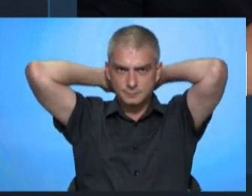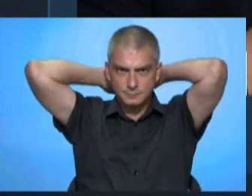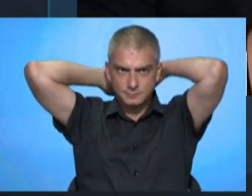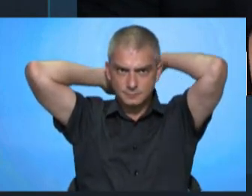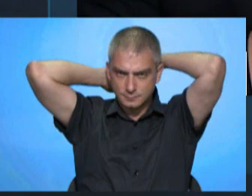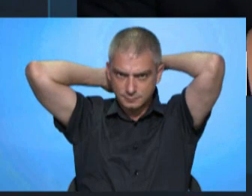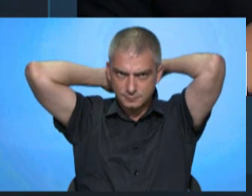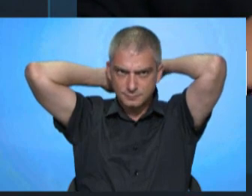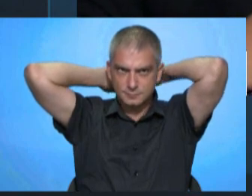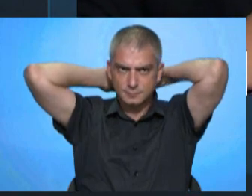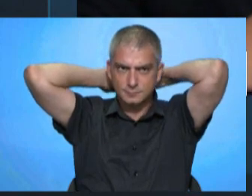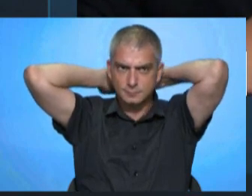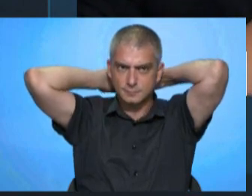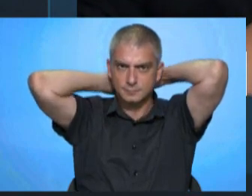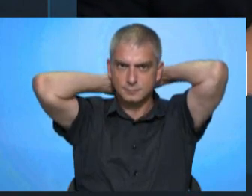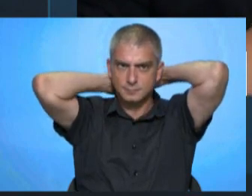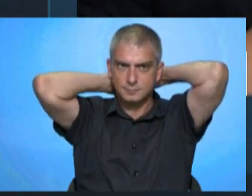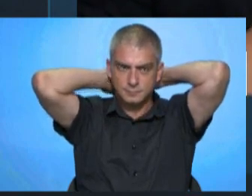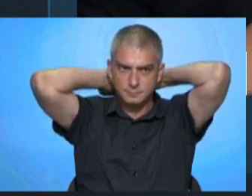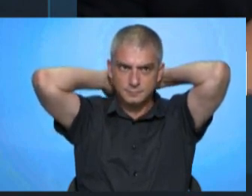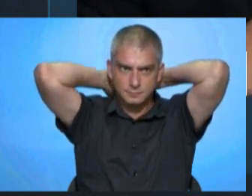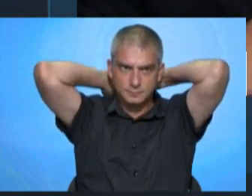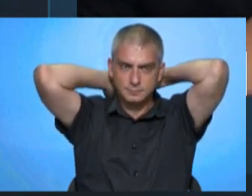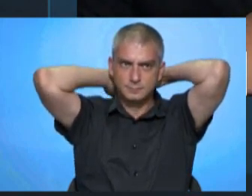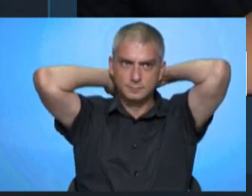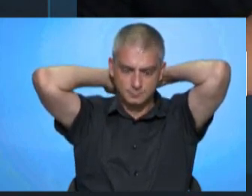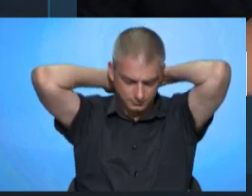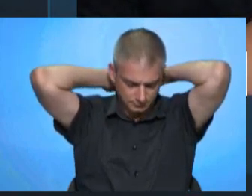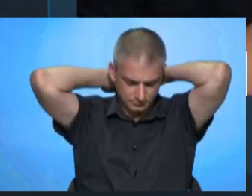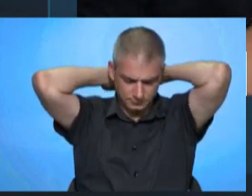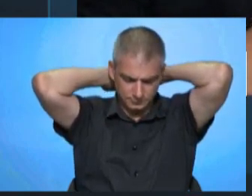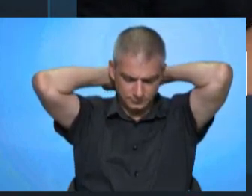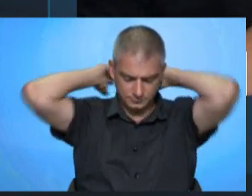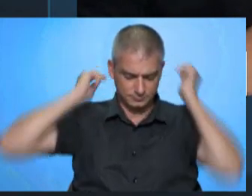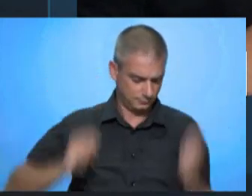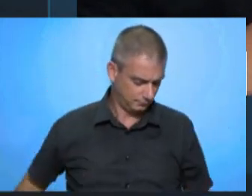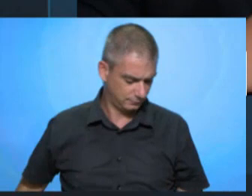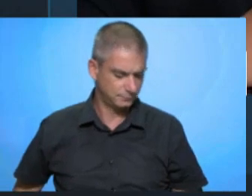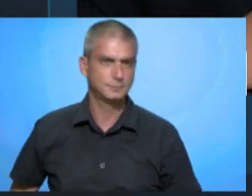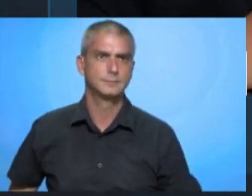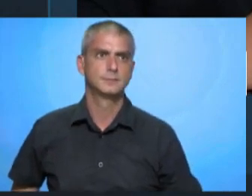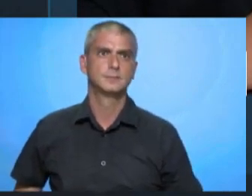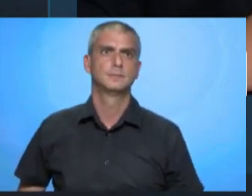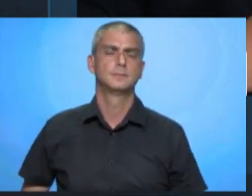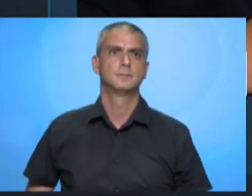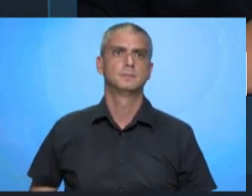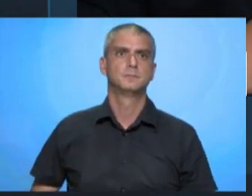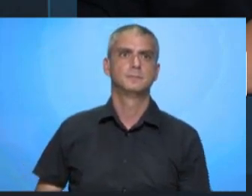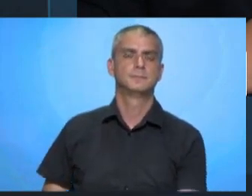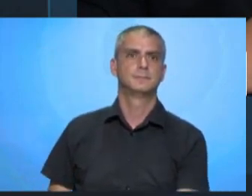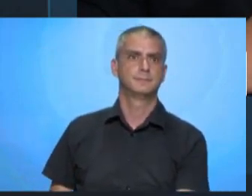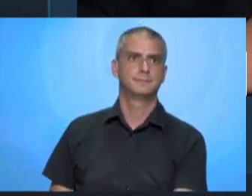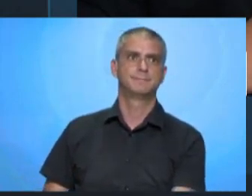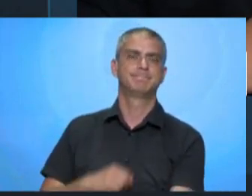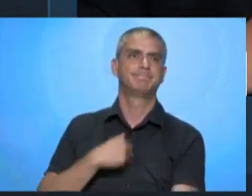ועדות נוספת לדבר הזה היא מה שקורה כאן ממש עכשיו. בשעות הבוקר ביתה של אופירה חיים מאחורינו עוד נחשב לזירת